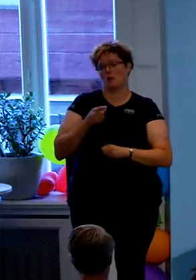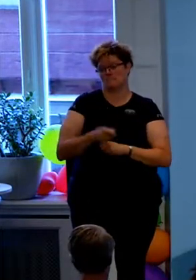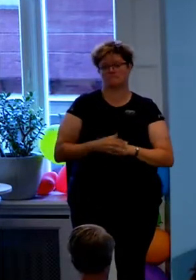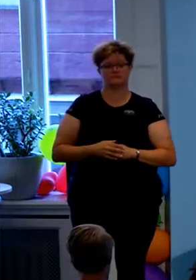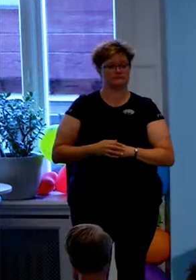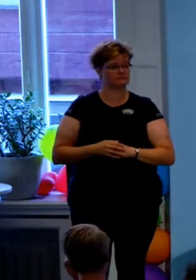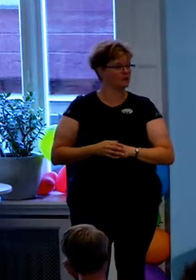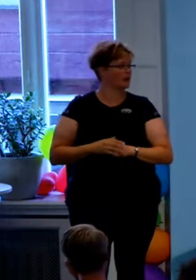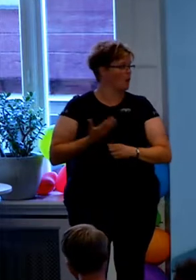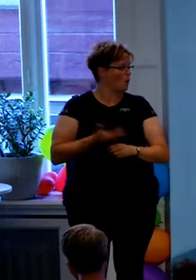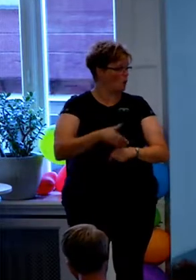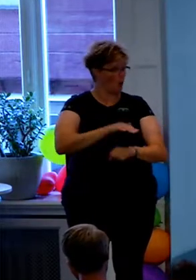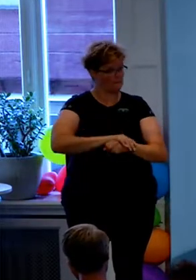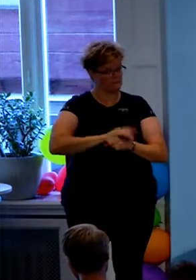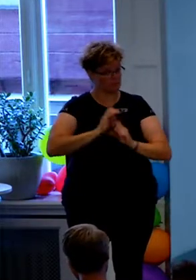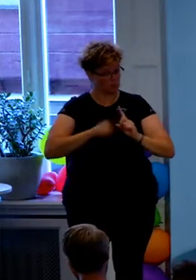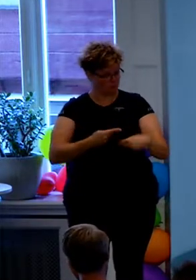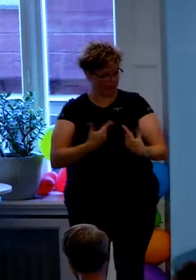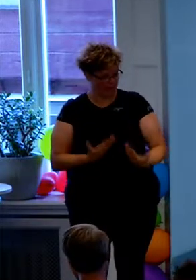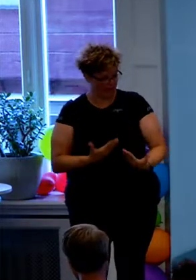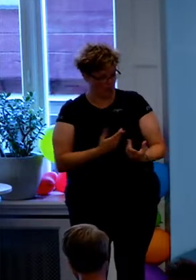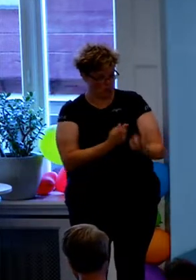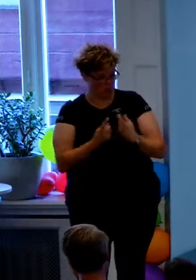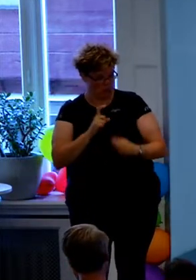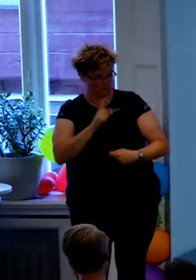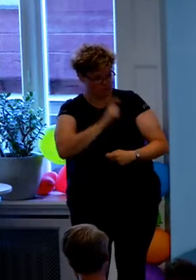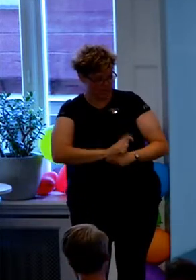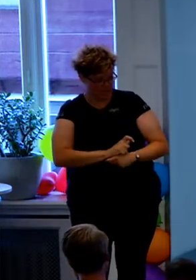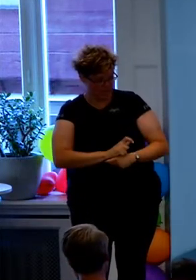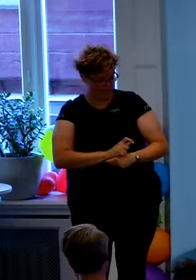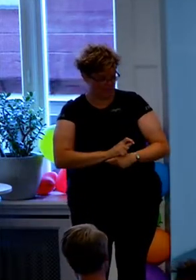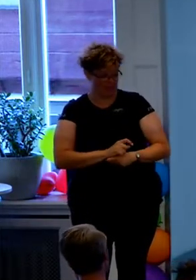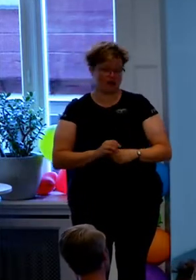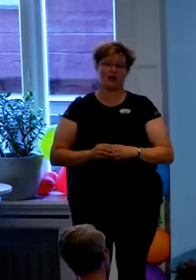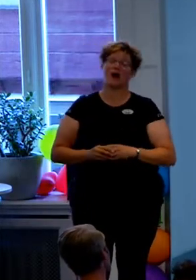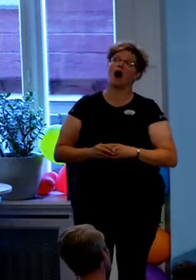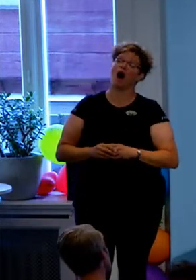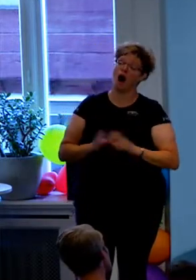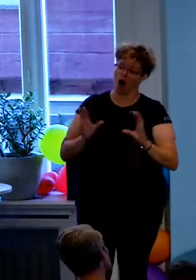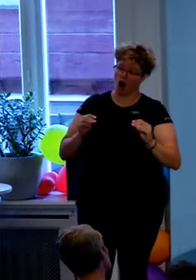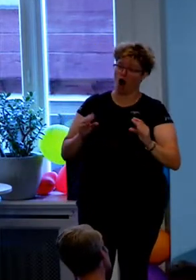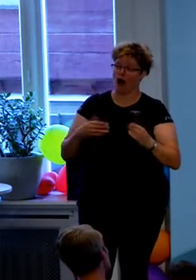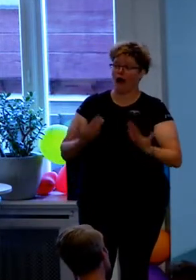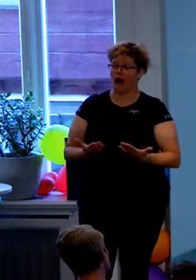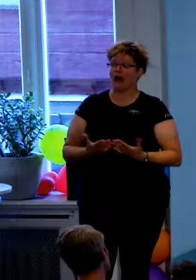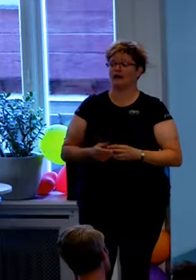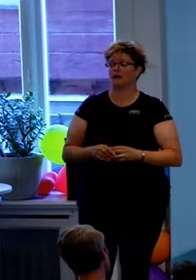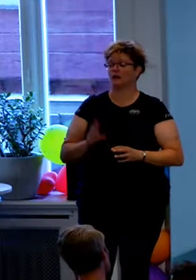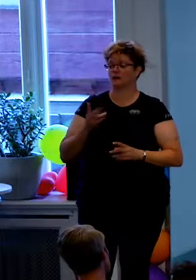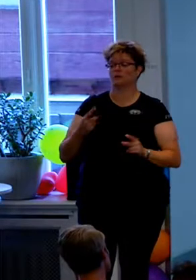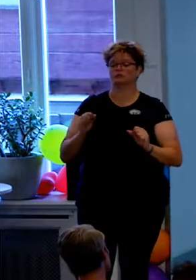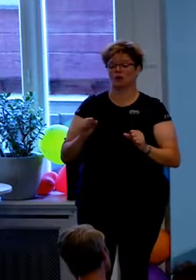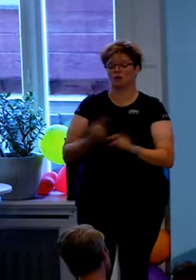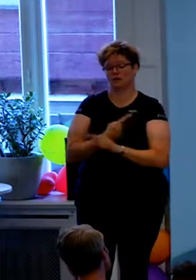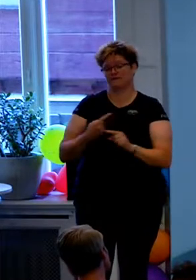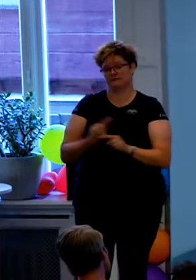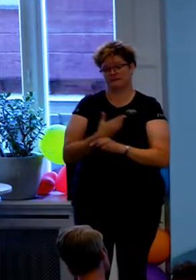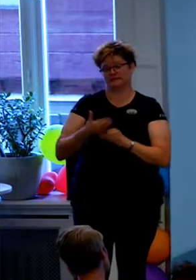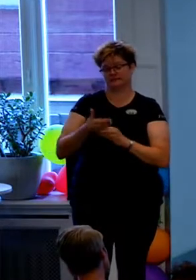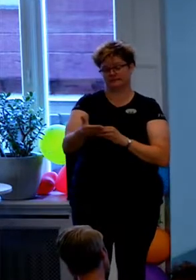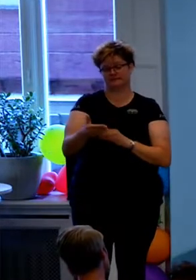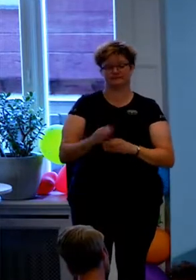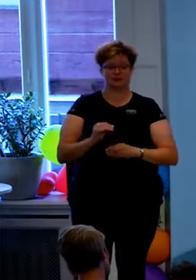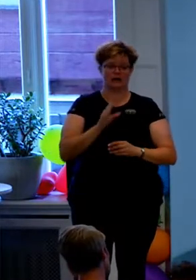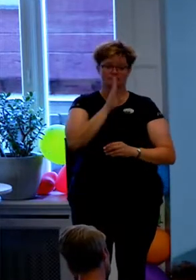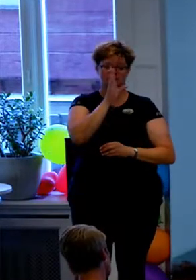det här med kompetensutveckling, är det en utmaning för er? Ja, det är det. Vi står ju också inför ett skifte, absolut. Ja. Vi kommer